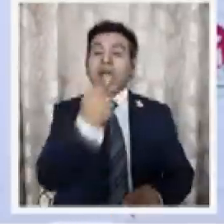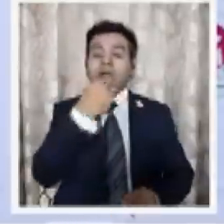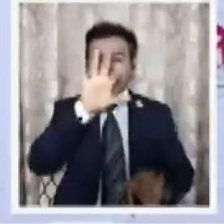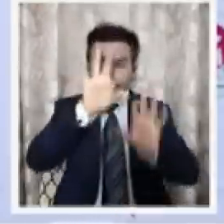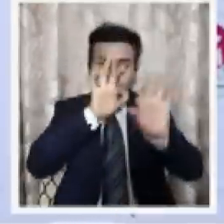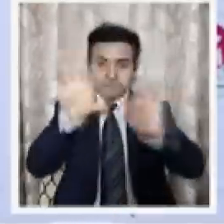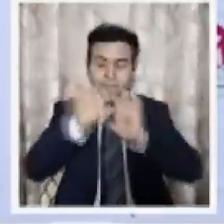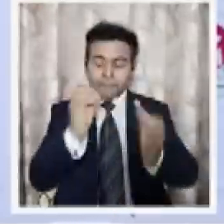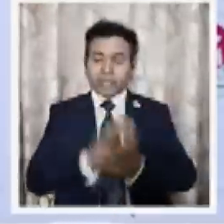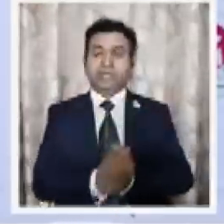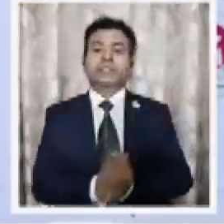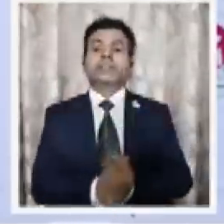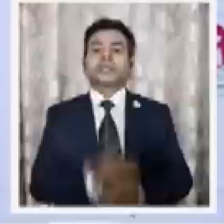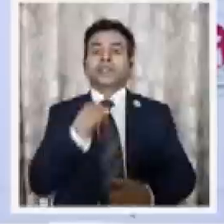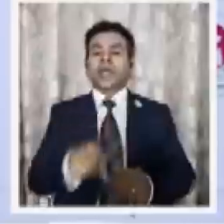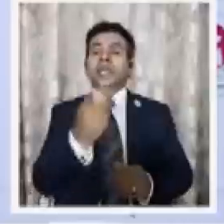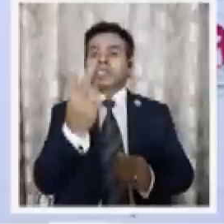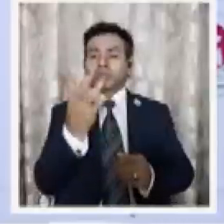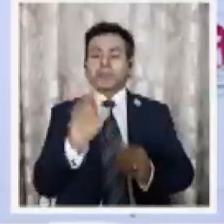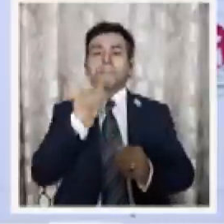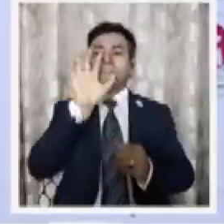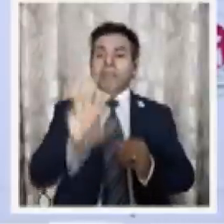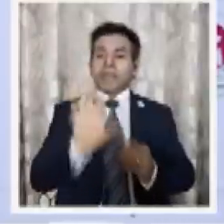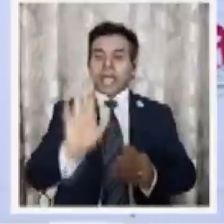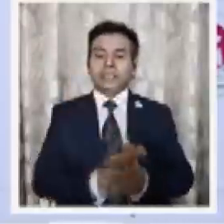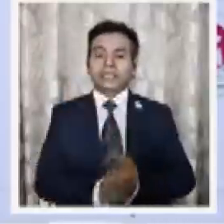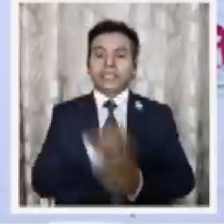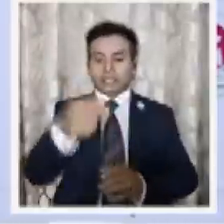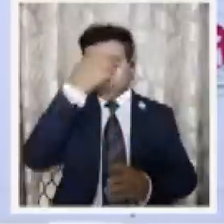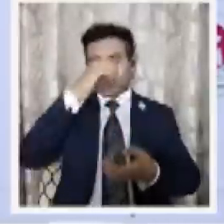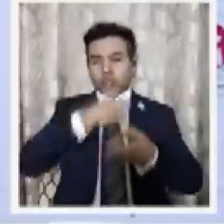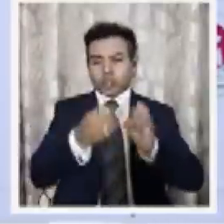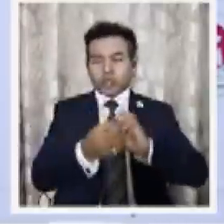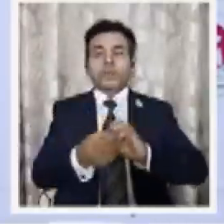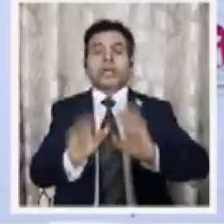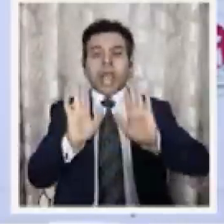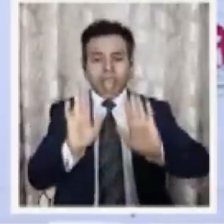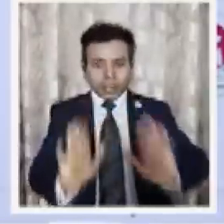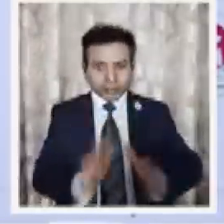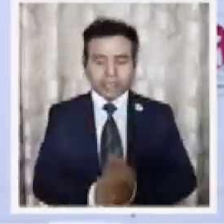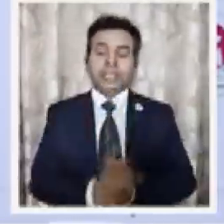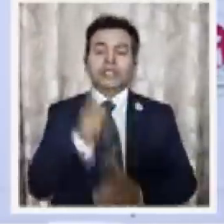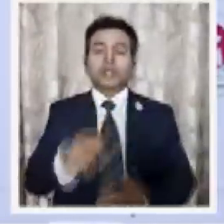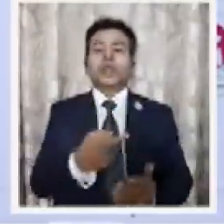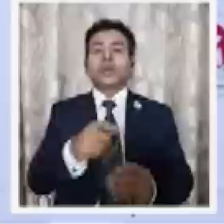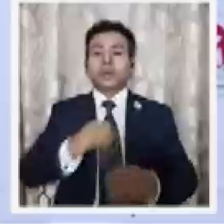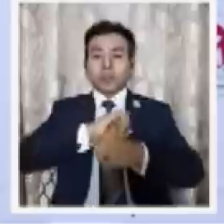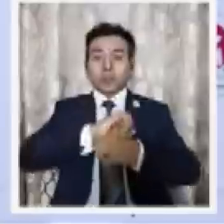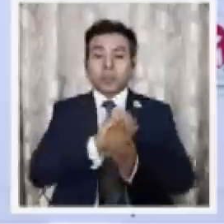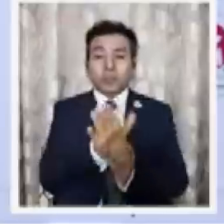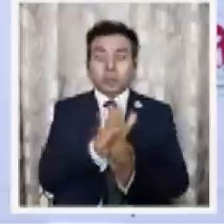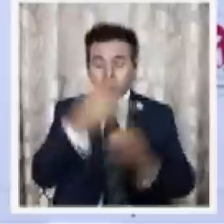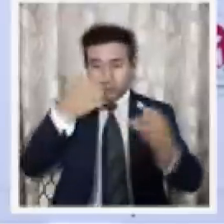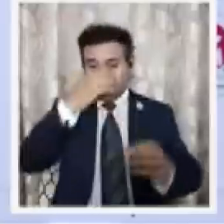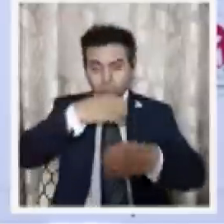68টি। 2টি বেসরকারি, দুঃখিত, 2টি সরকারি পরীক্ষাগার কারিগরি কারণে